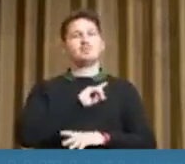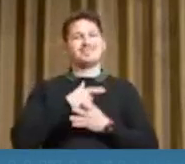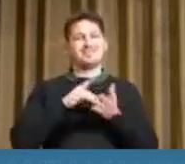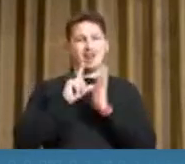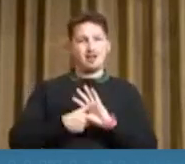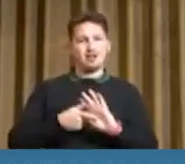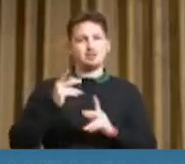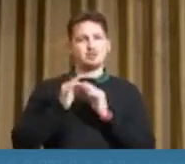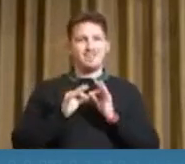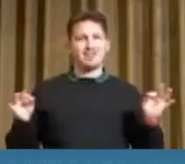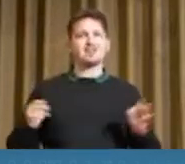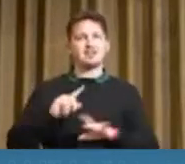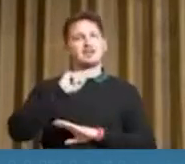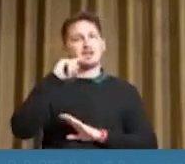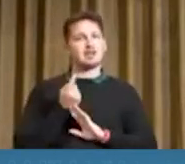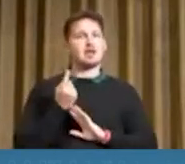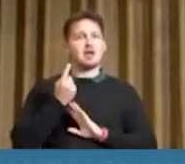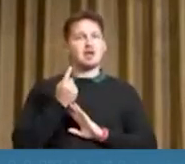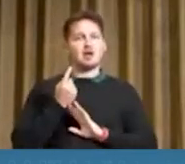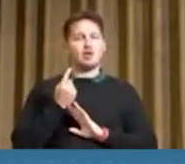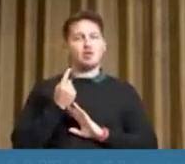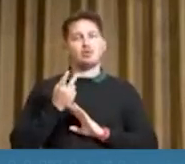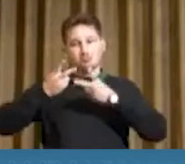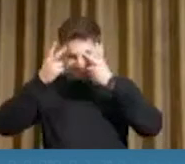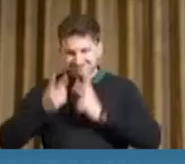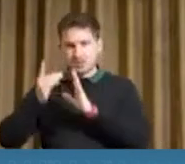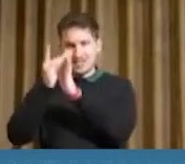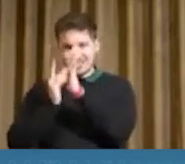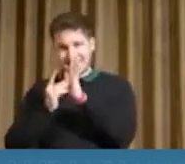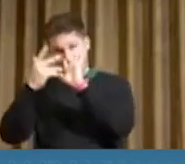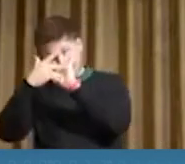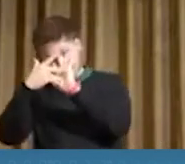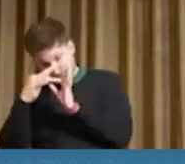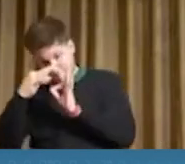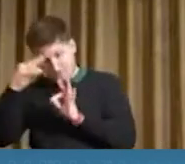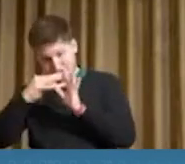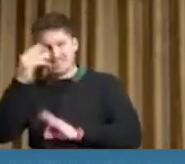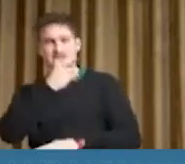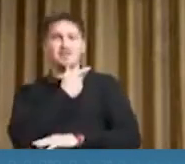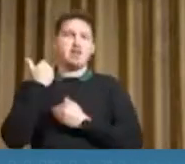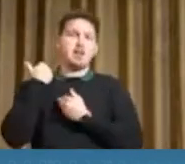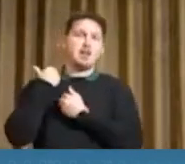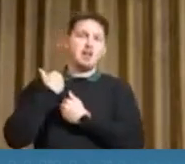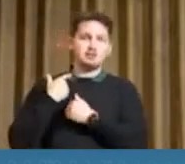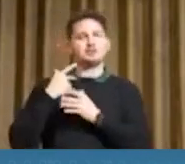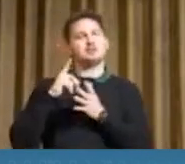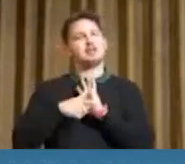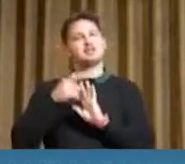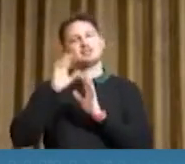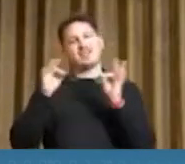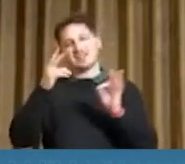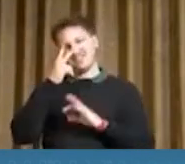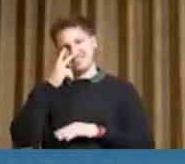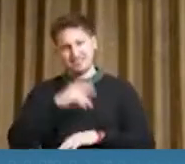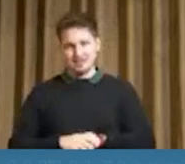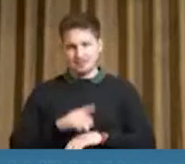auf objektive leistungsdiagnostische Daten stellen zu können. Im Moment läuft auch eine Auswertung